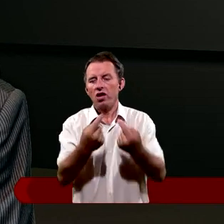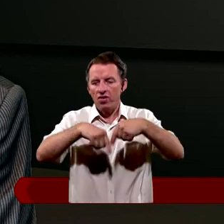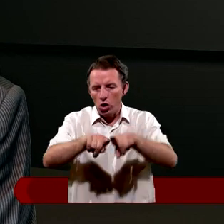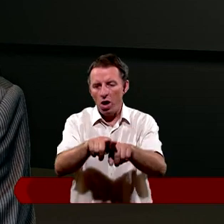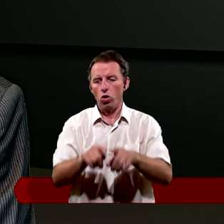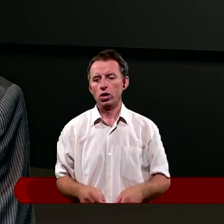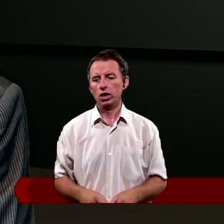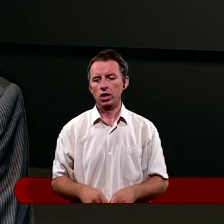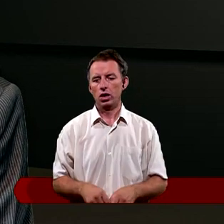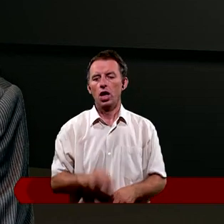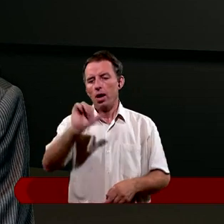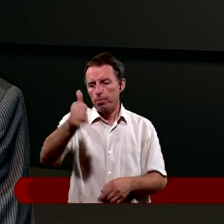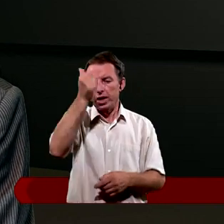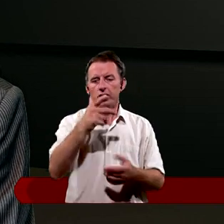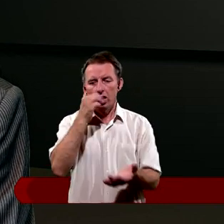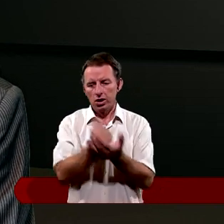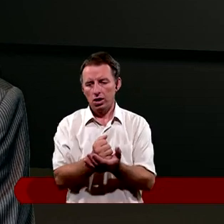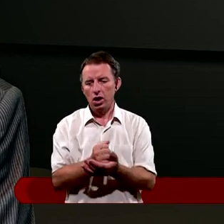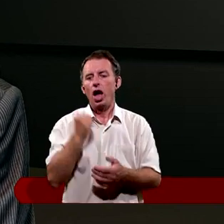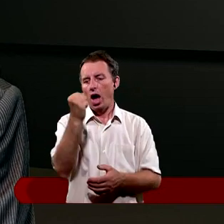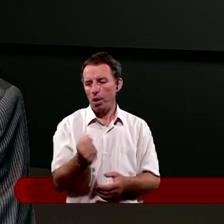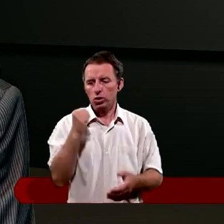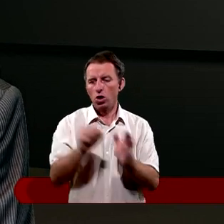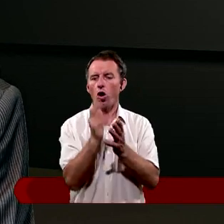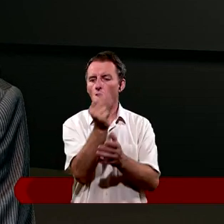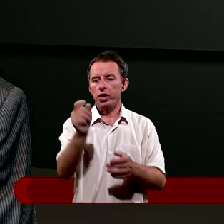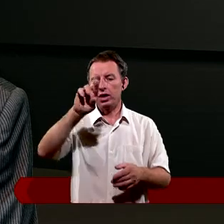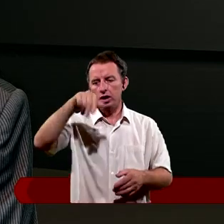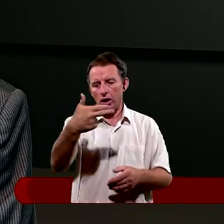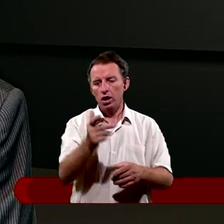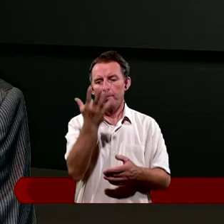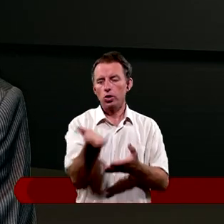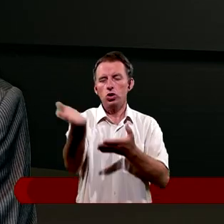zrealizowało. Pierwszy list apostoła Pawła do Koryntian,